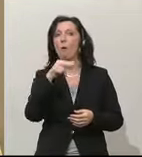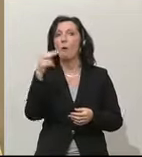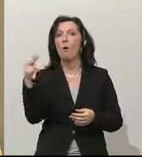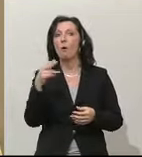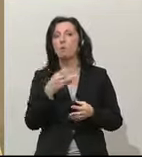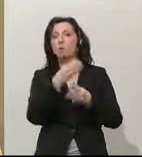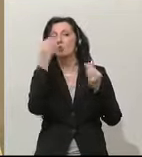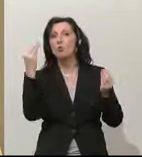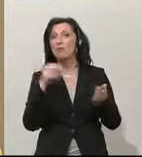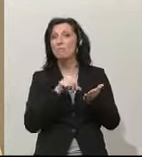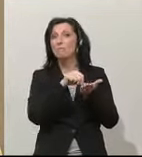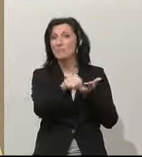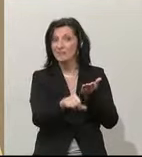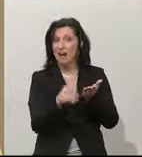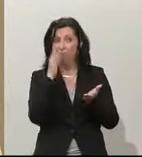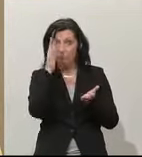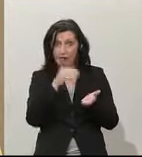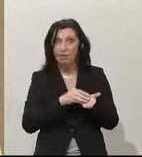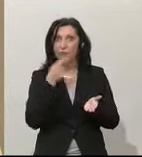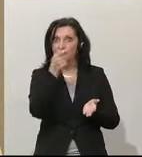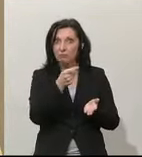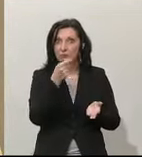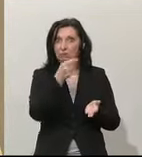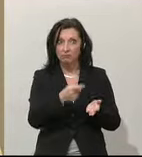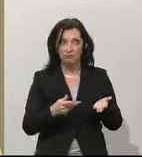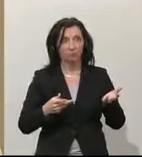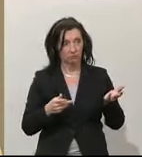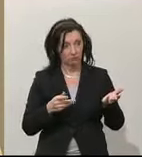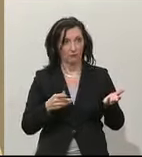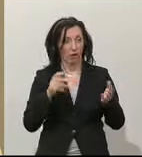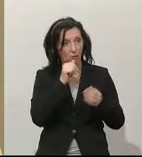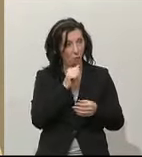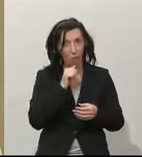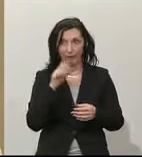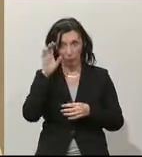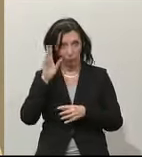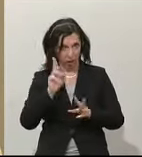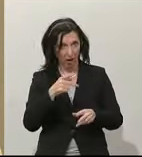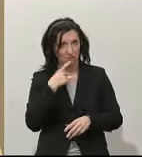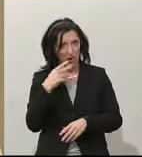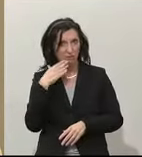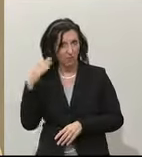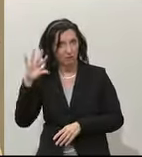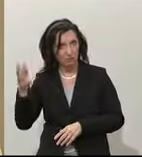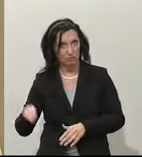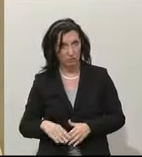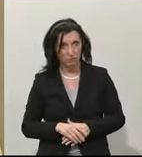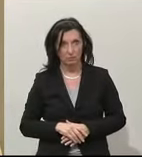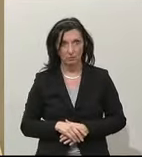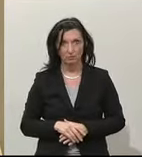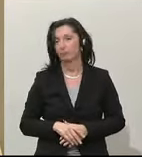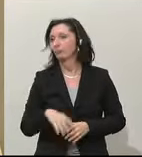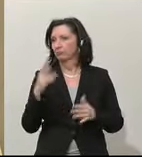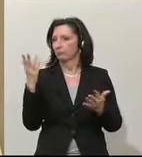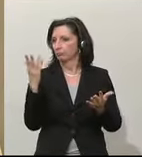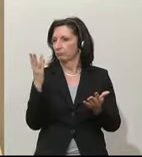viel bezahlt haben und noch zahlen werden, können sich bei der ÖVP, aber auch bei den Grünen dafür bedanken. Es ist schon